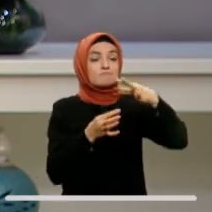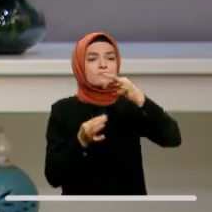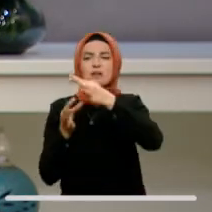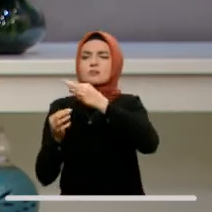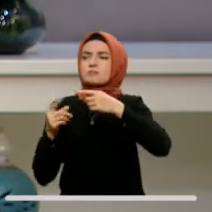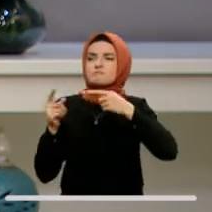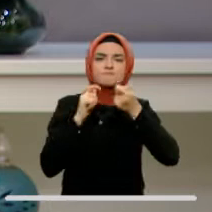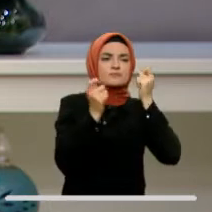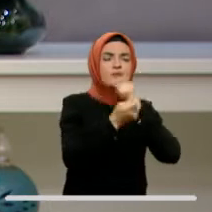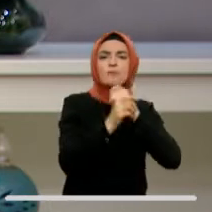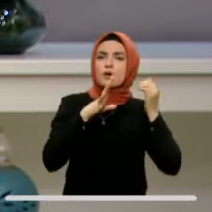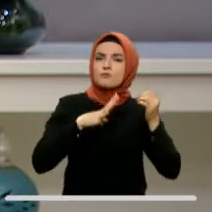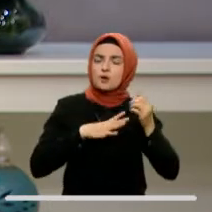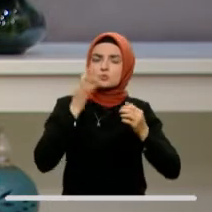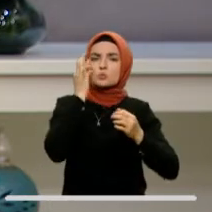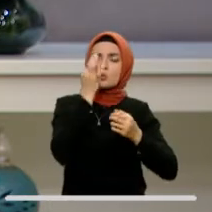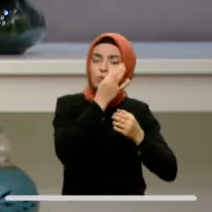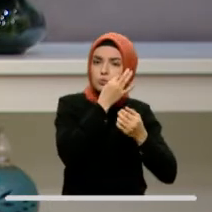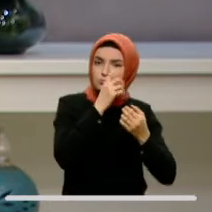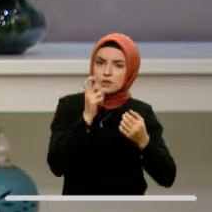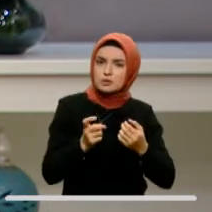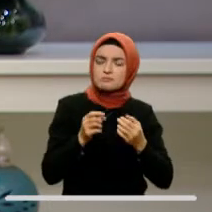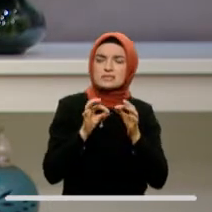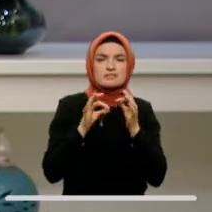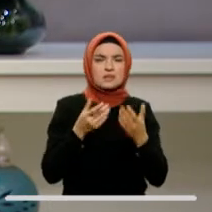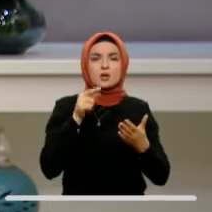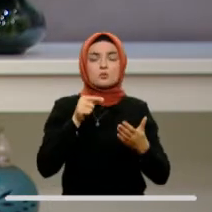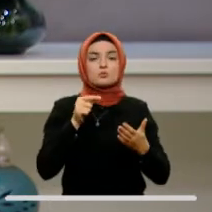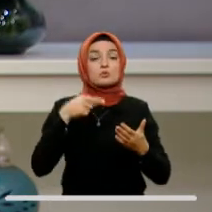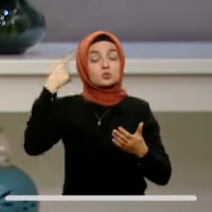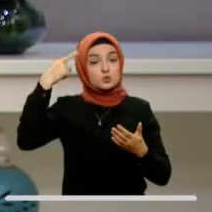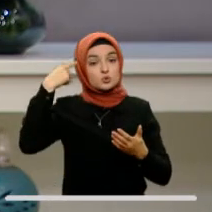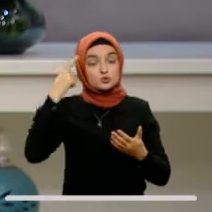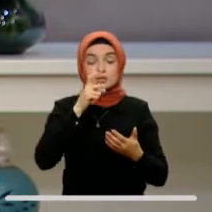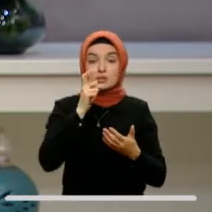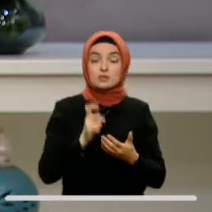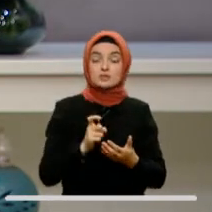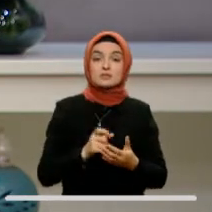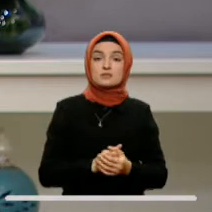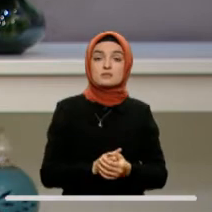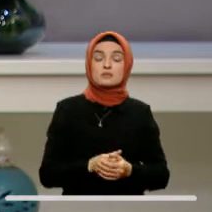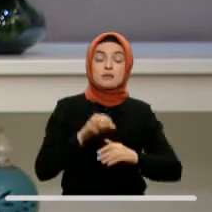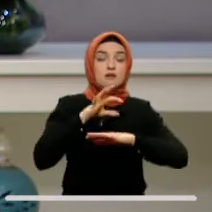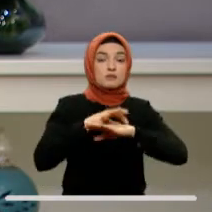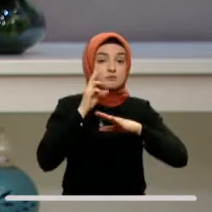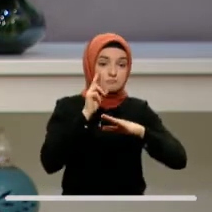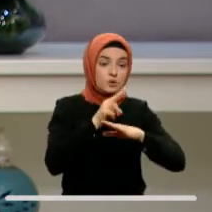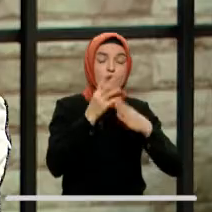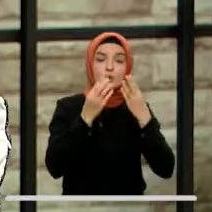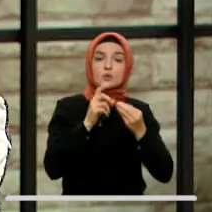mu? Kolay mı? Mümkün mü? Nedir buradaki görüşleriniz? Danışanlar da hastalar da gören biri olarak.